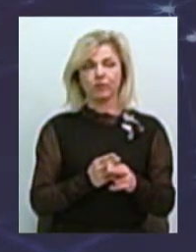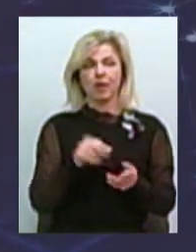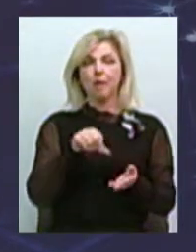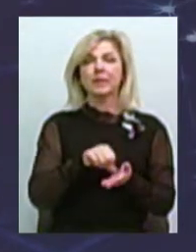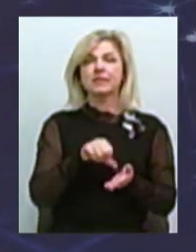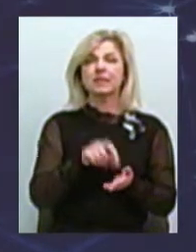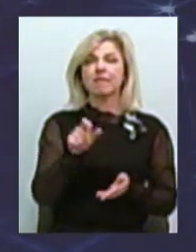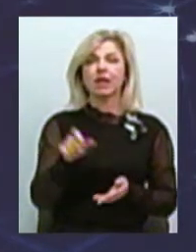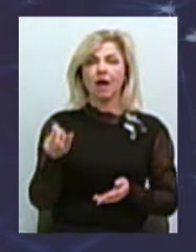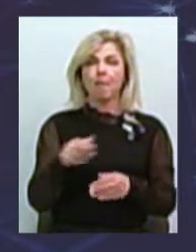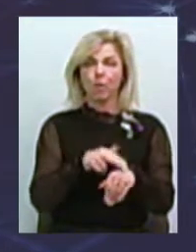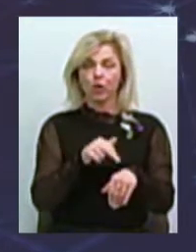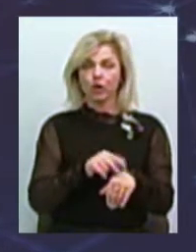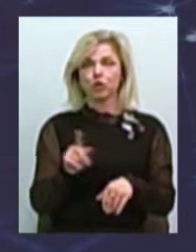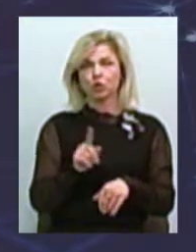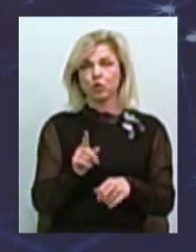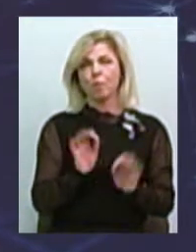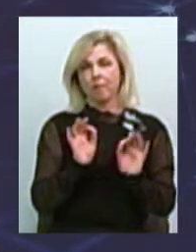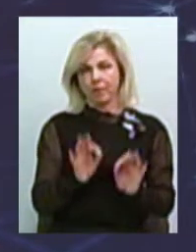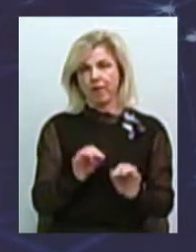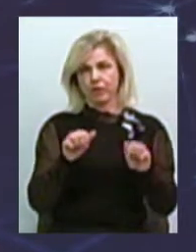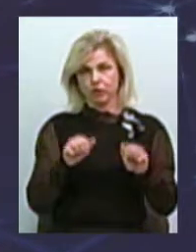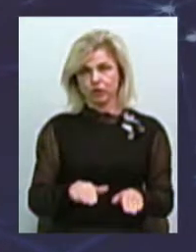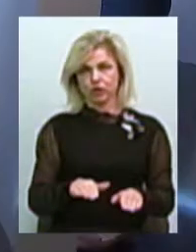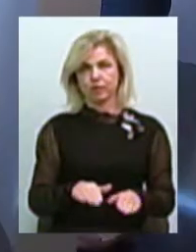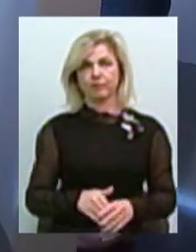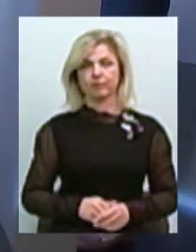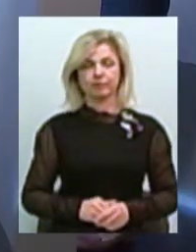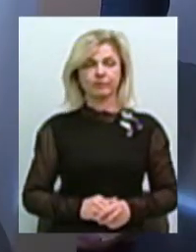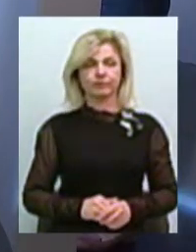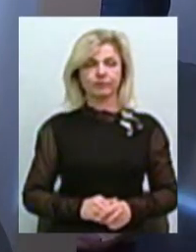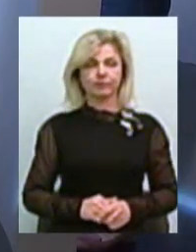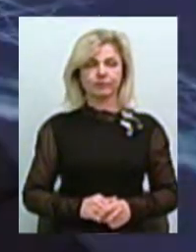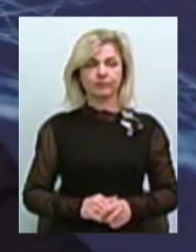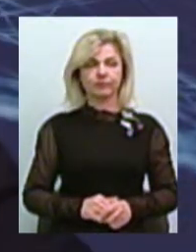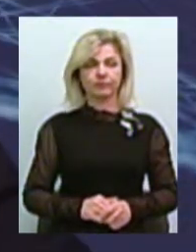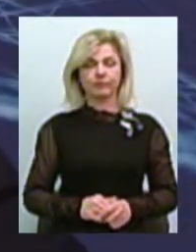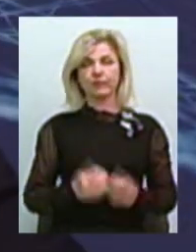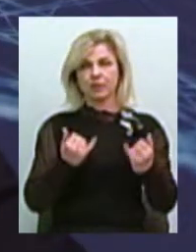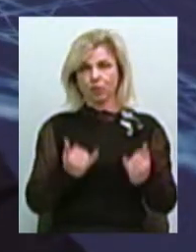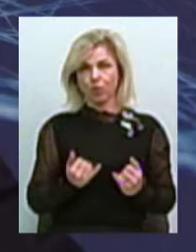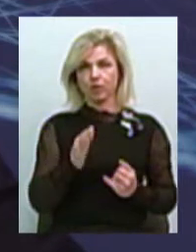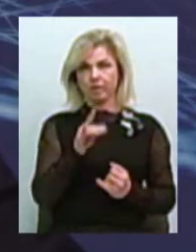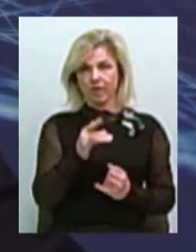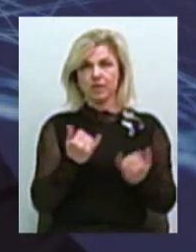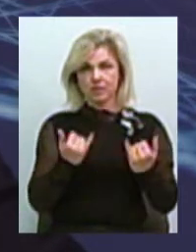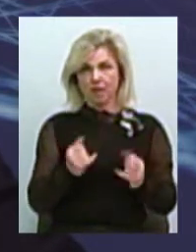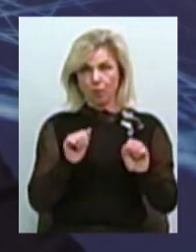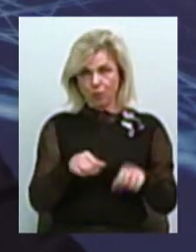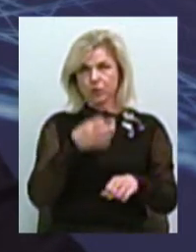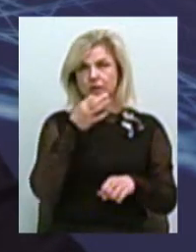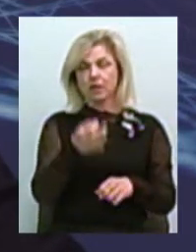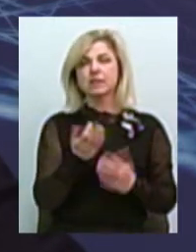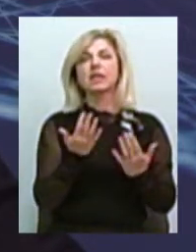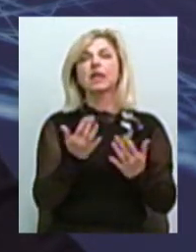представникам поліції для того, щоб прийняти вірне рішення саме з певної ситуації. А сьогодні ви зараз можете сказати, скільки